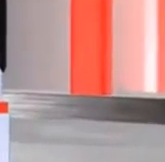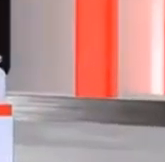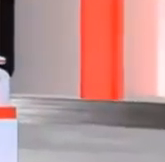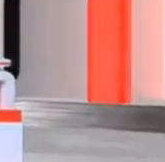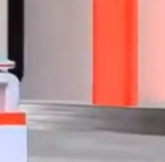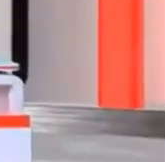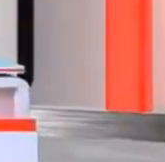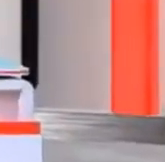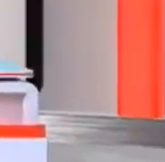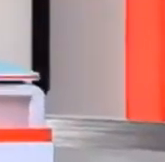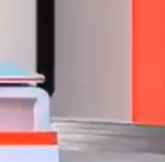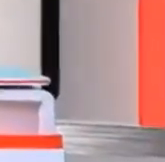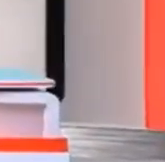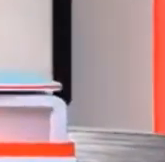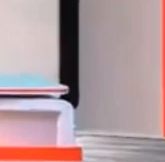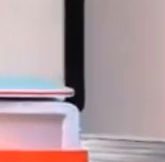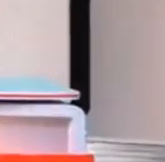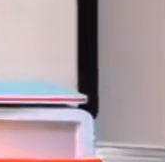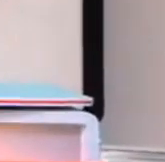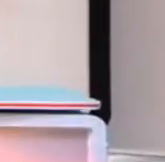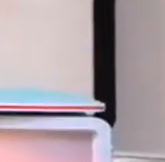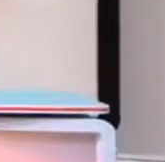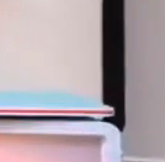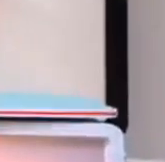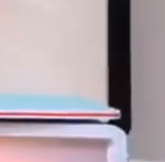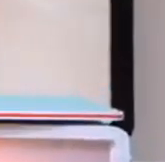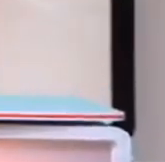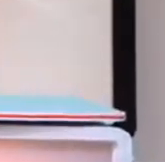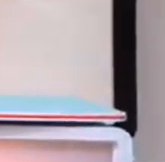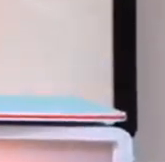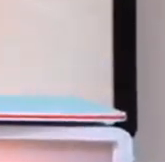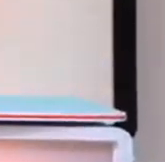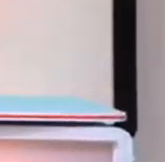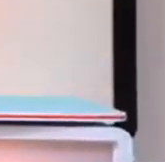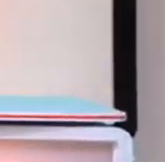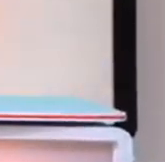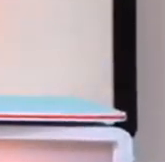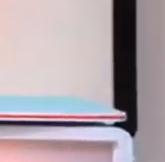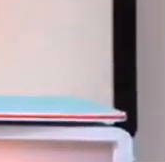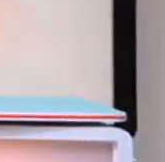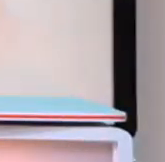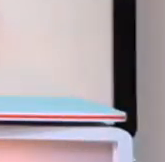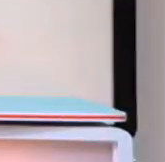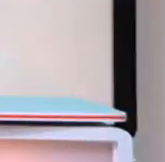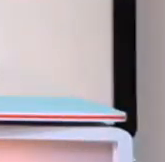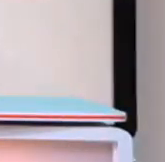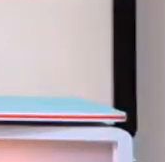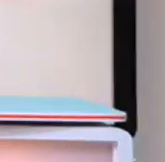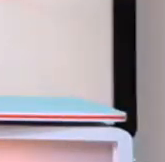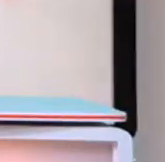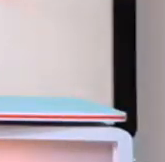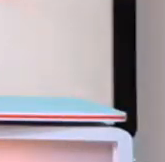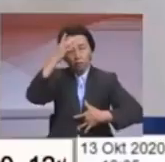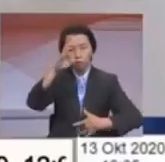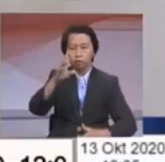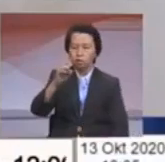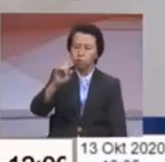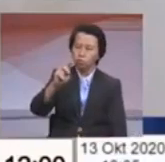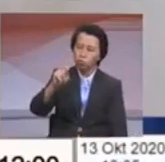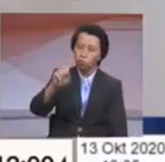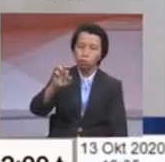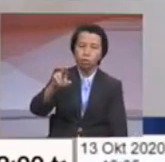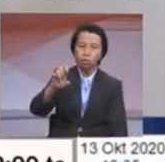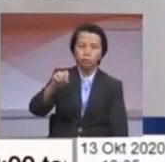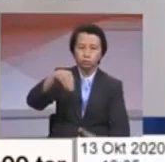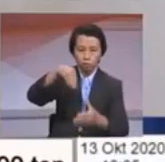注大马，掌握国际，欢迎收看 RTM 华语新闻。您好，我是张忠林。首先来看新闻焦点。我国单日新增病例